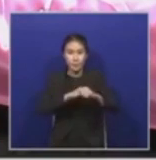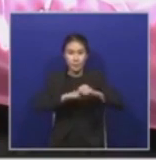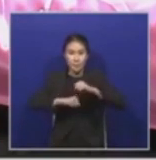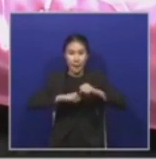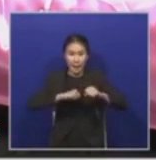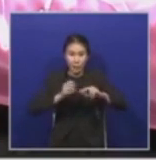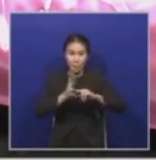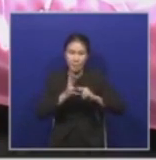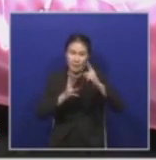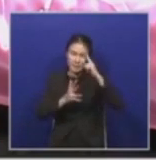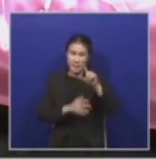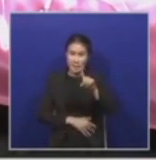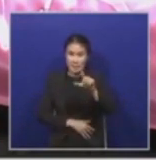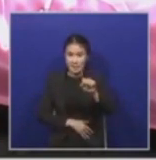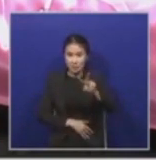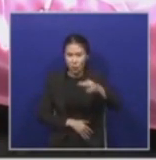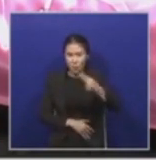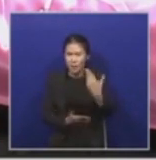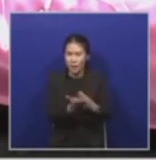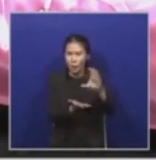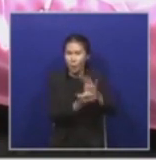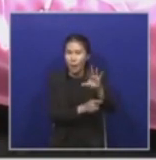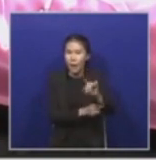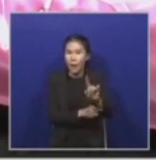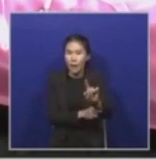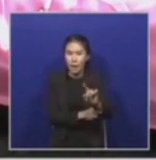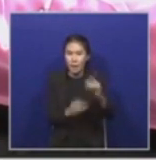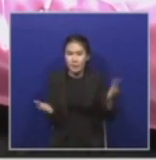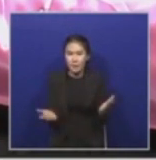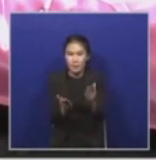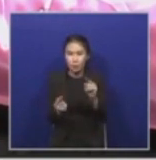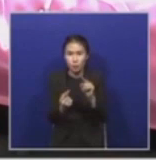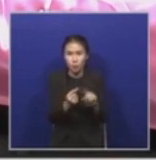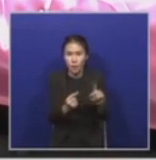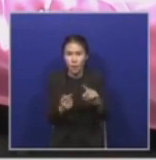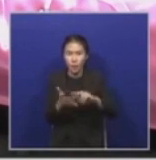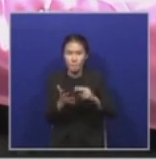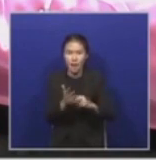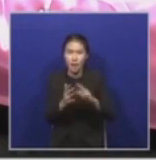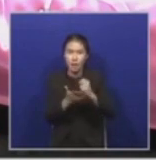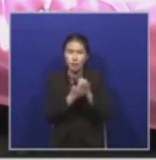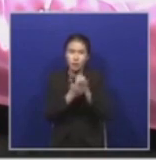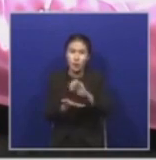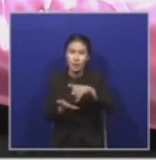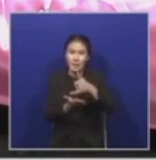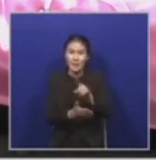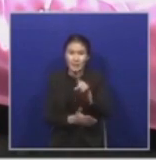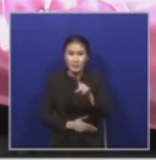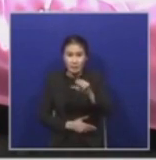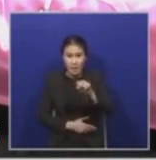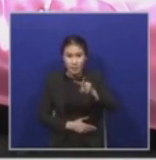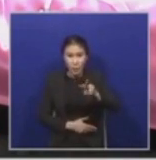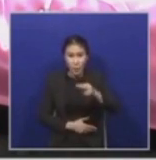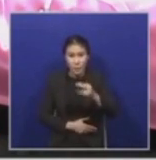120,000 บาทเป็นงบอะไรรู้ไหมครับท่านประธานครับเป็นงบส่งเสริมศักยภาพทรัพยากรมนุษย์120,000 บาทนะ